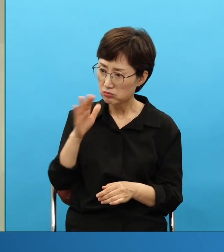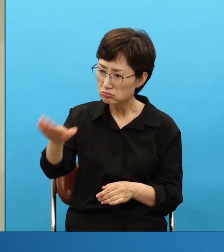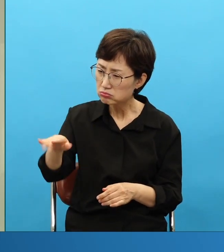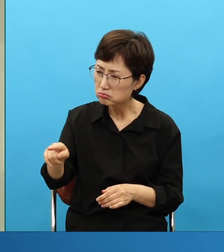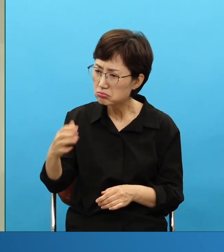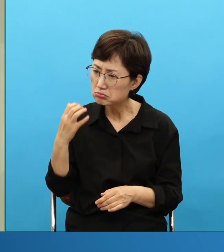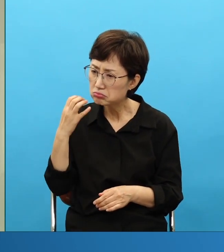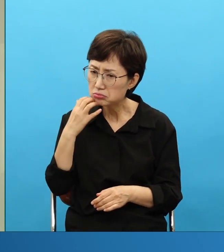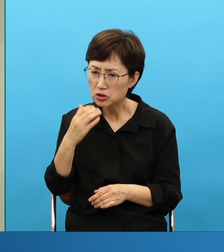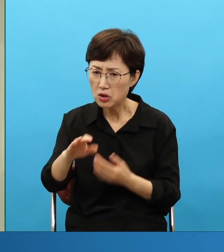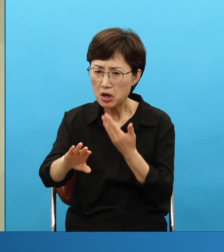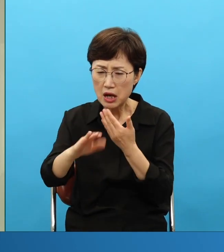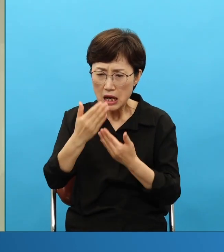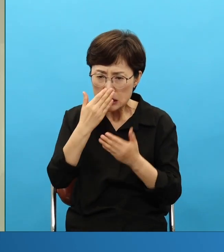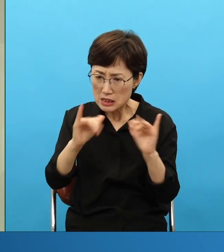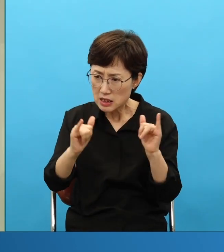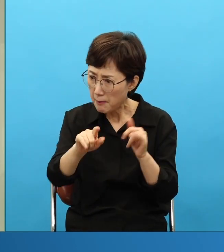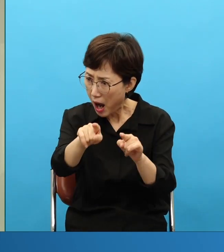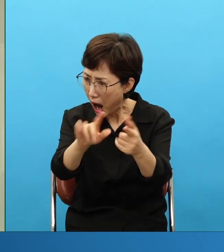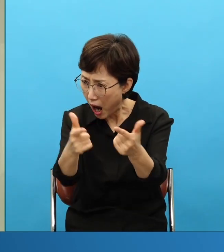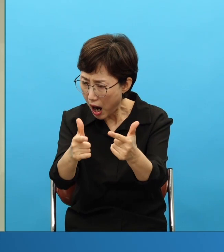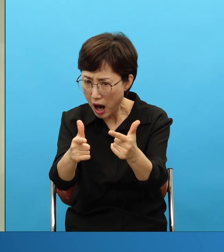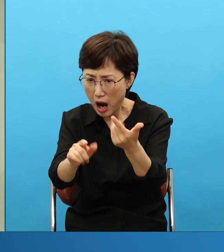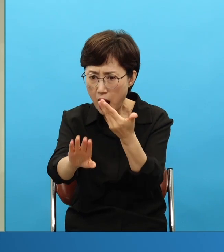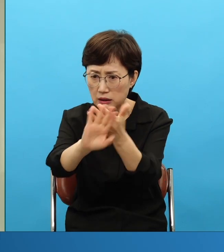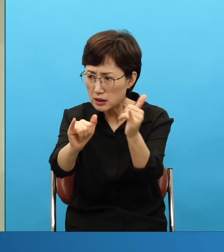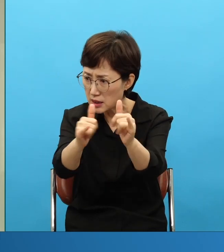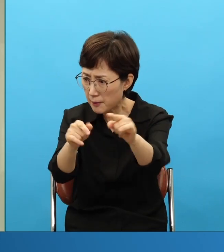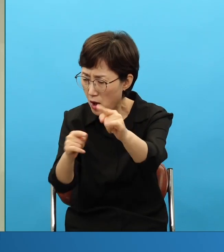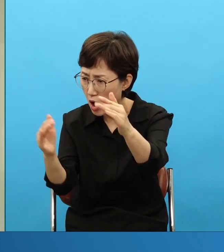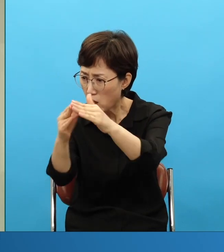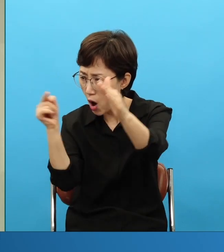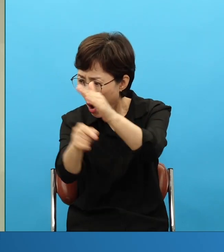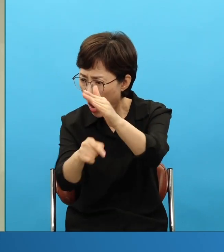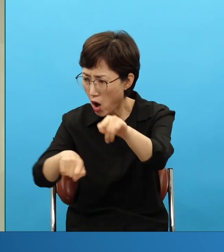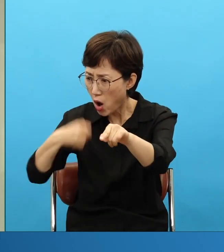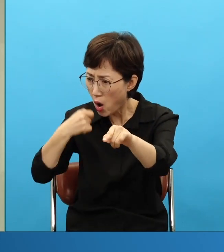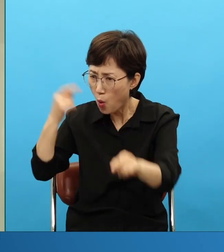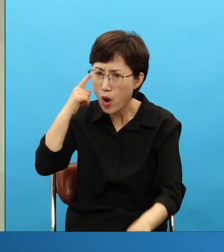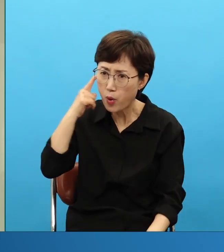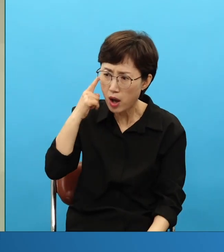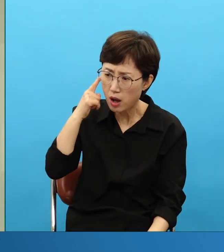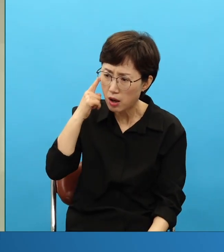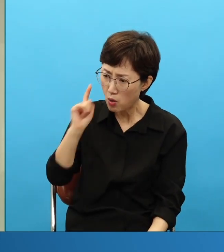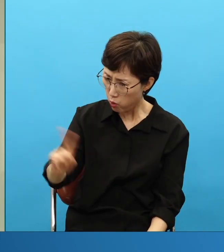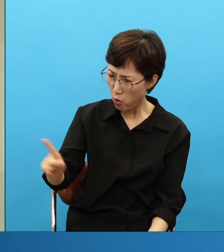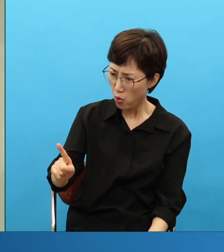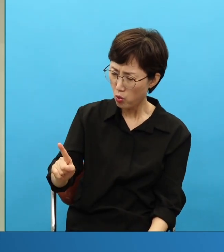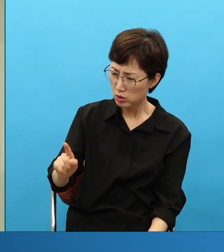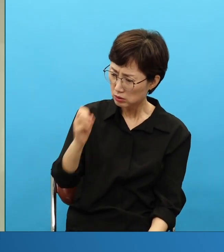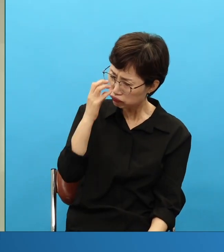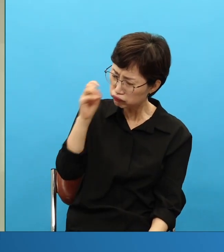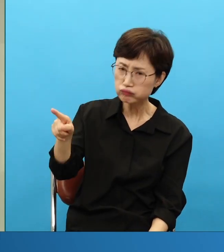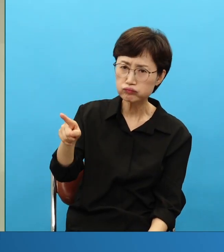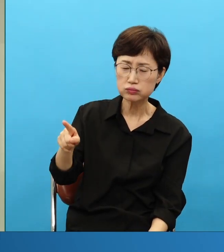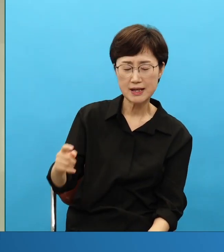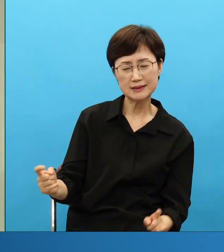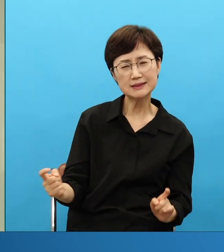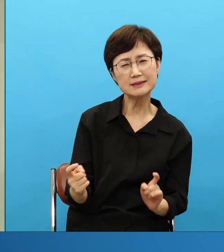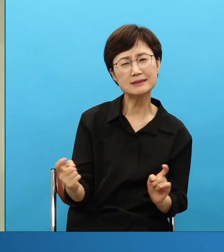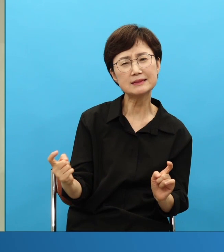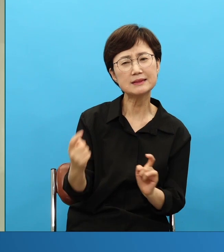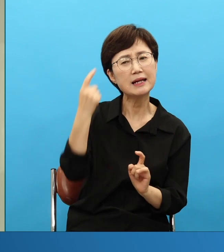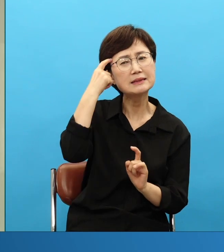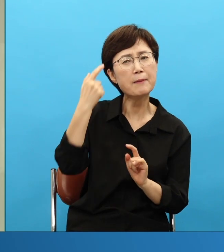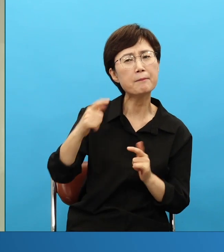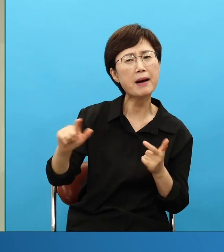이방인 집에 식사를 했냐? Why did the apostle Peter go and eat in the home of a pagan? 이 시비가 일어난 거예요. And so people began to criticize that.